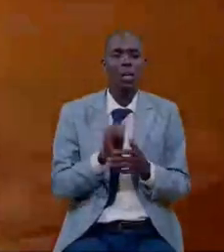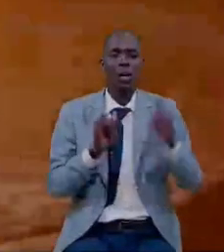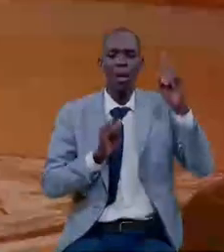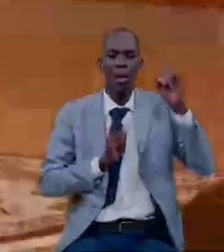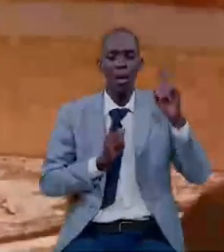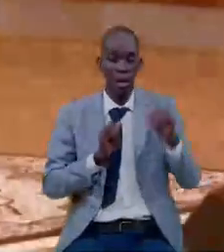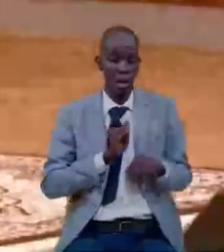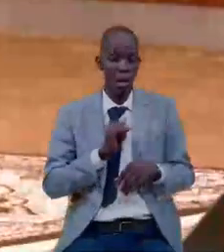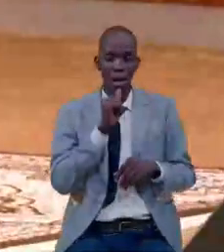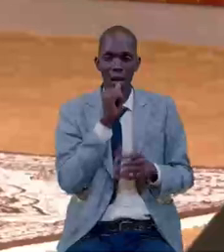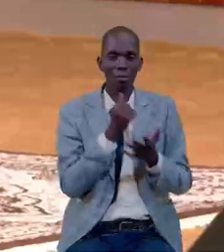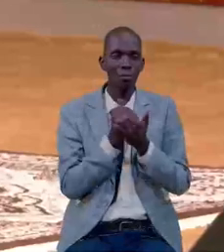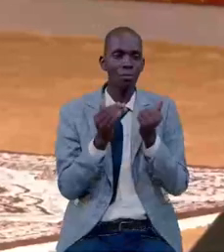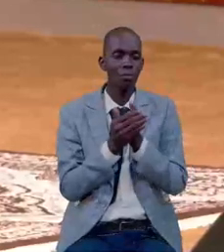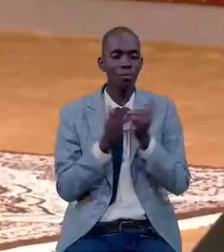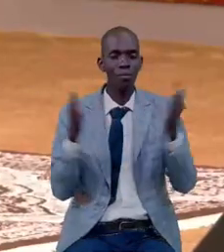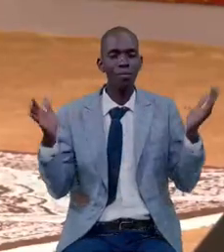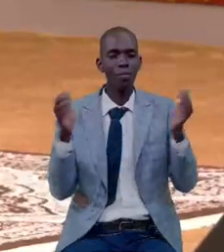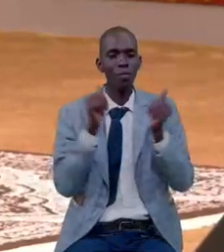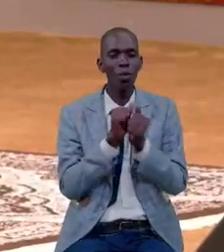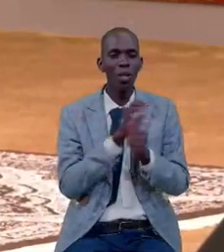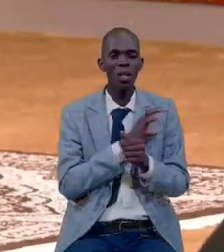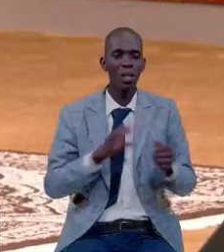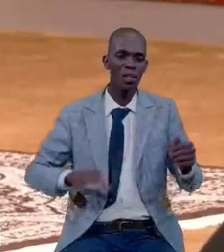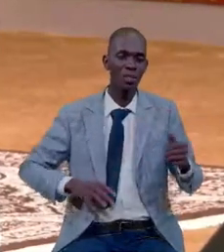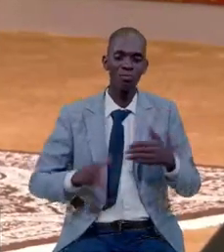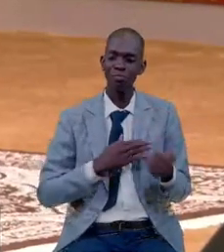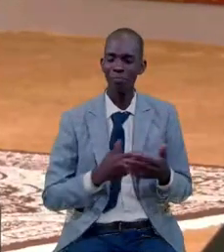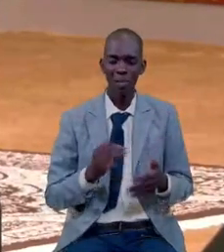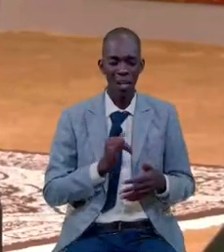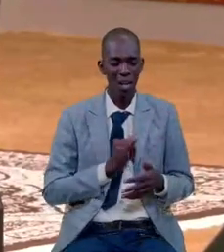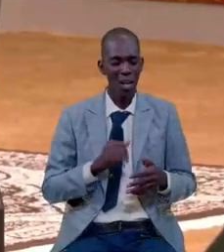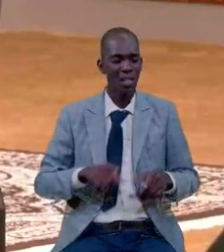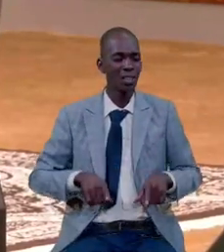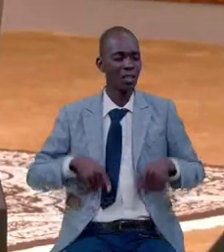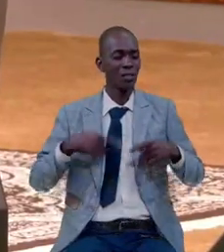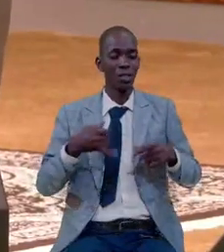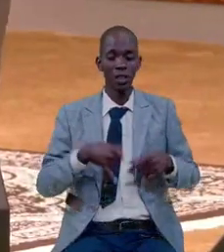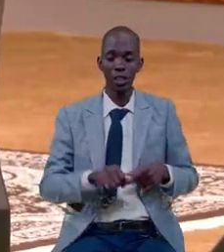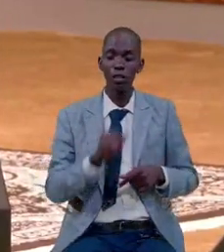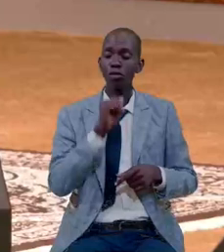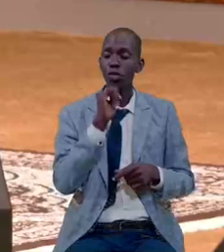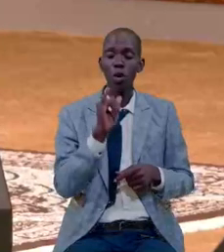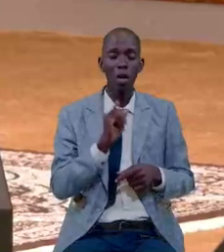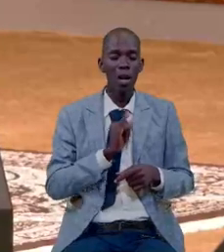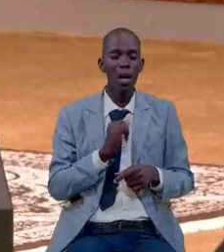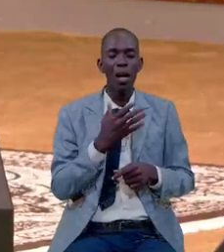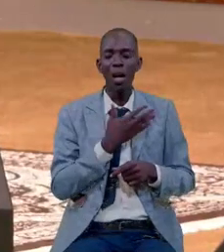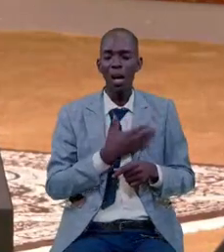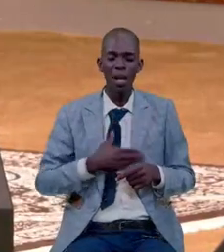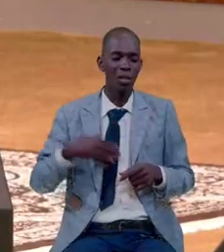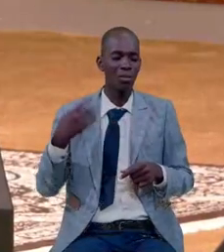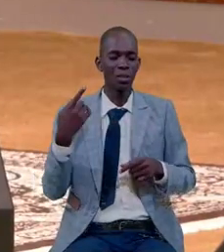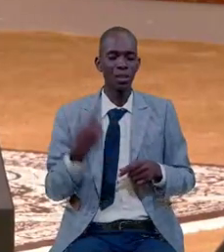Et si je vis, ce n'est plus moi qui vis, c'est Christ qui vit en moi. Si je